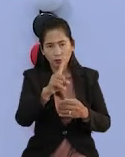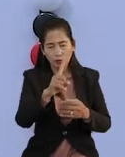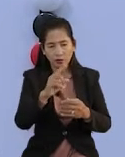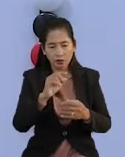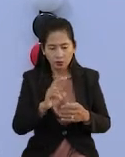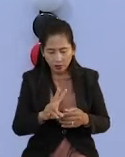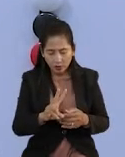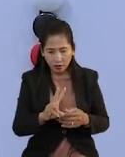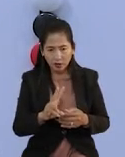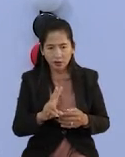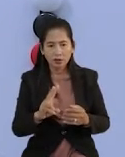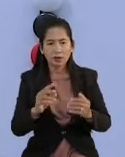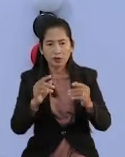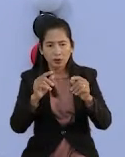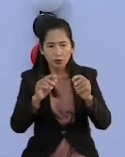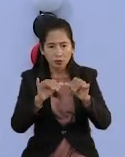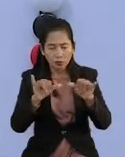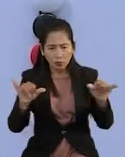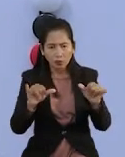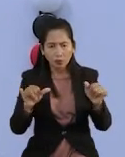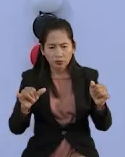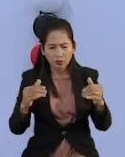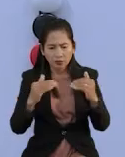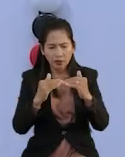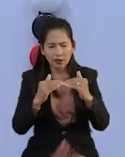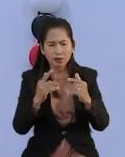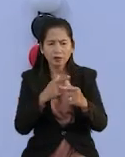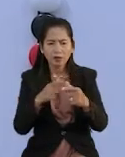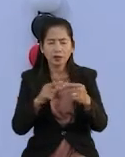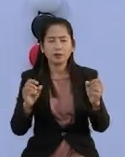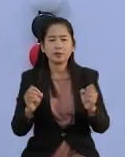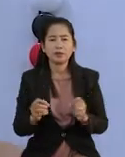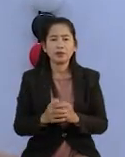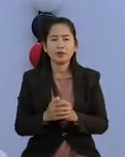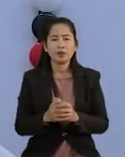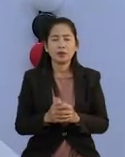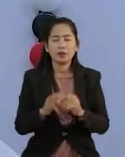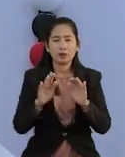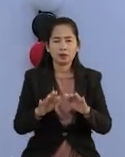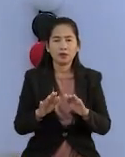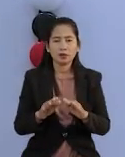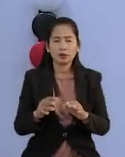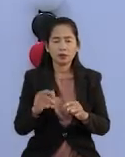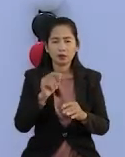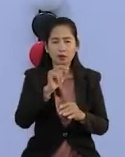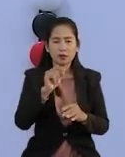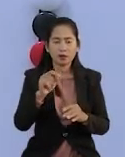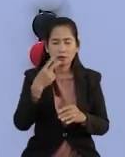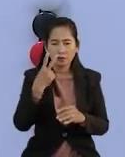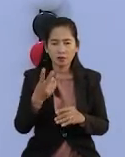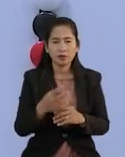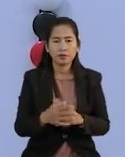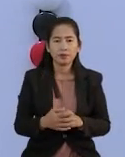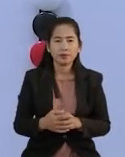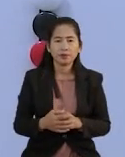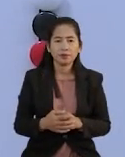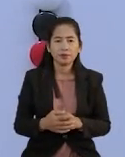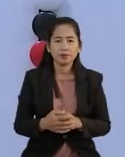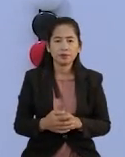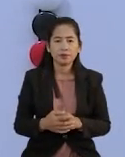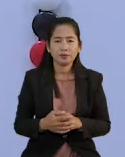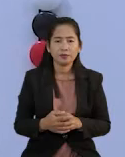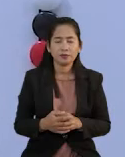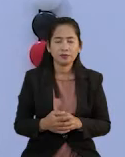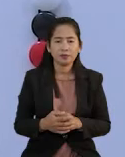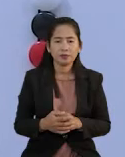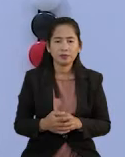này nâng pí chầm này nì miên tùng hôn con khnê được tỷ chà chẳng nè kru nâng cho con mơ nên là